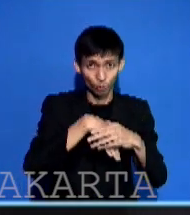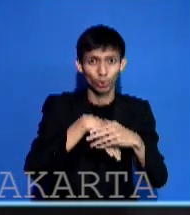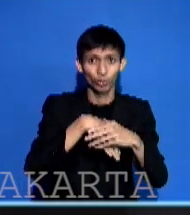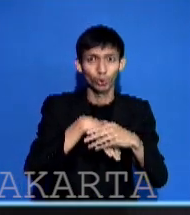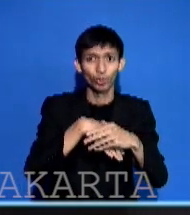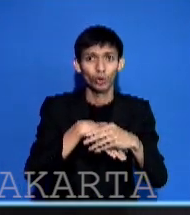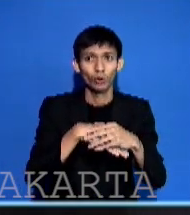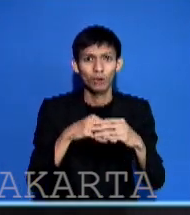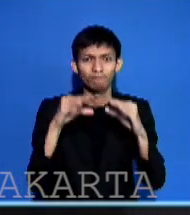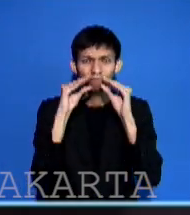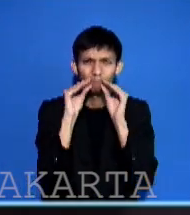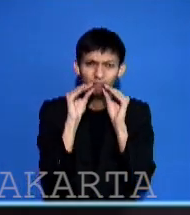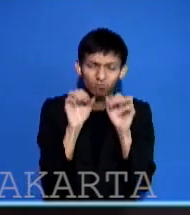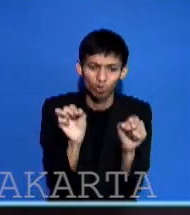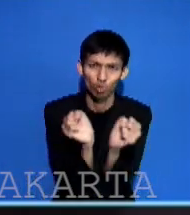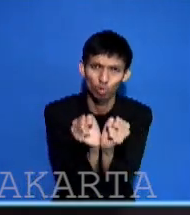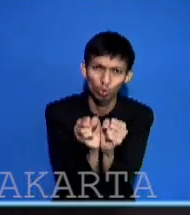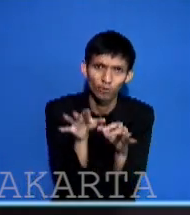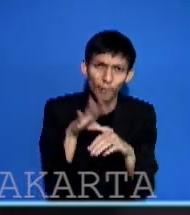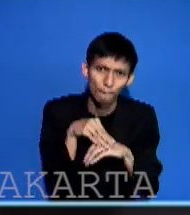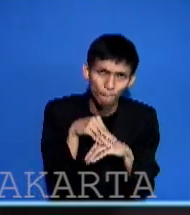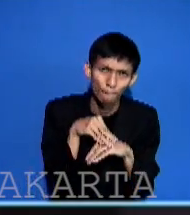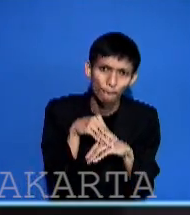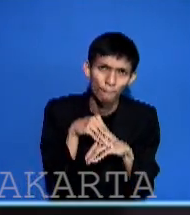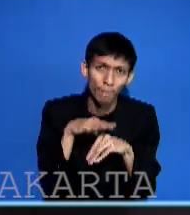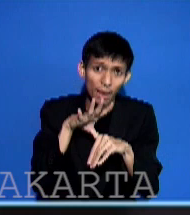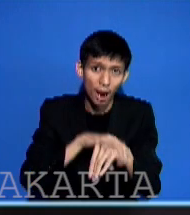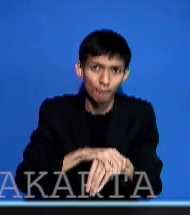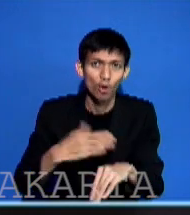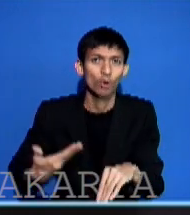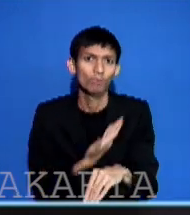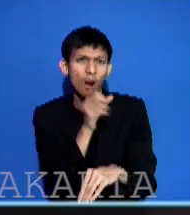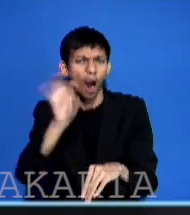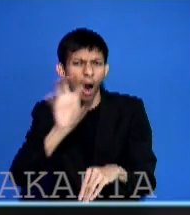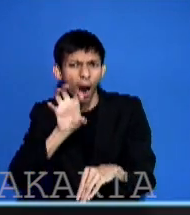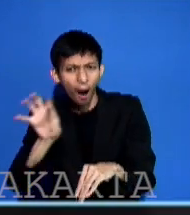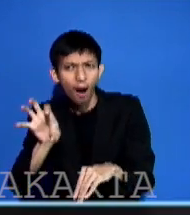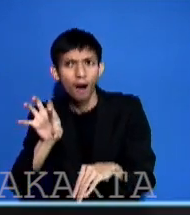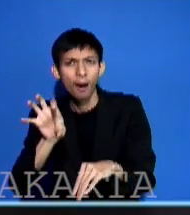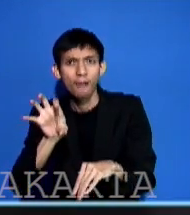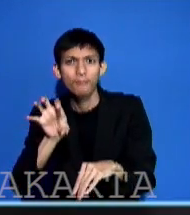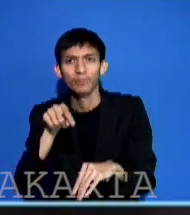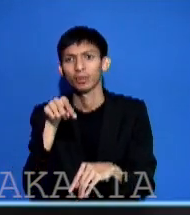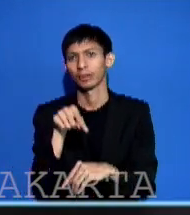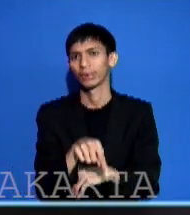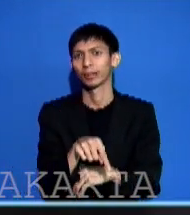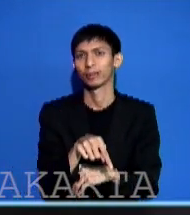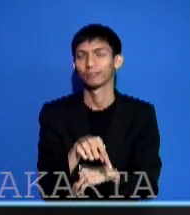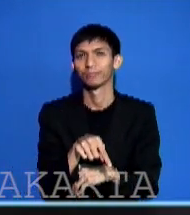berdiam diri. Setelah kita amankan, korban bercerita bahwa ini adalah